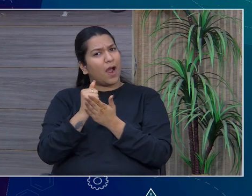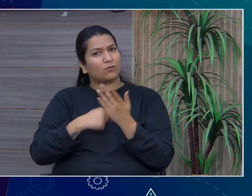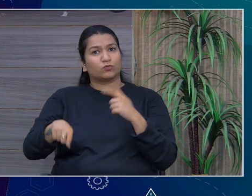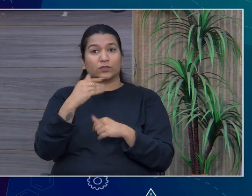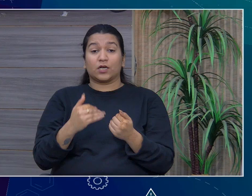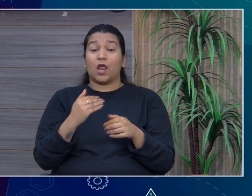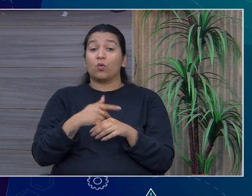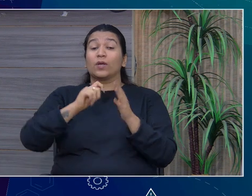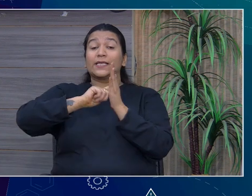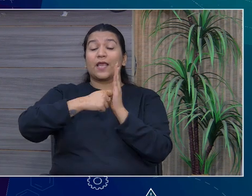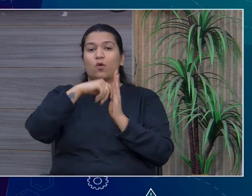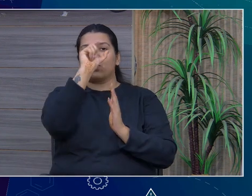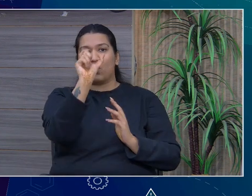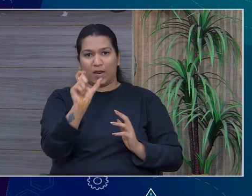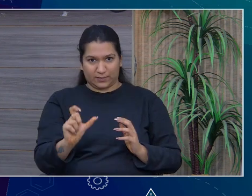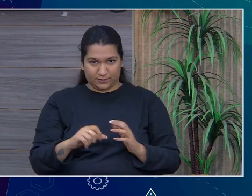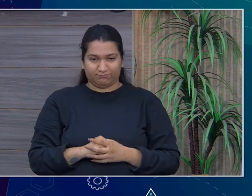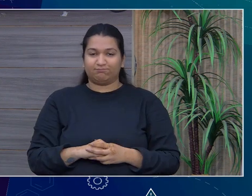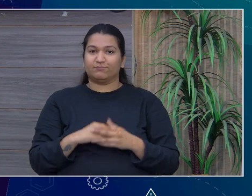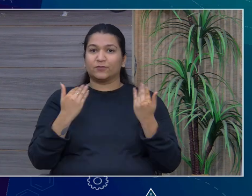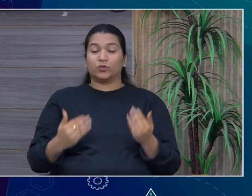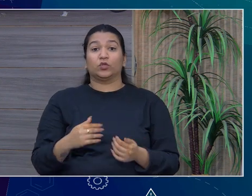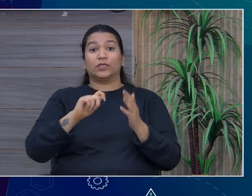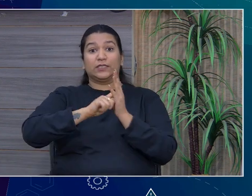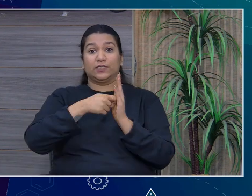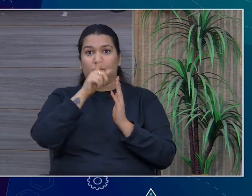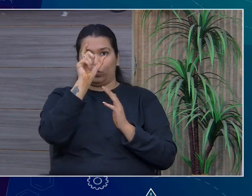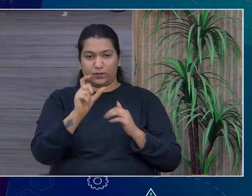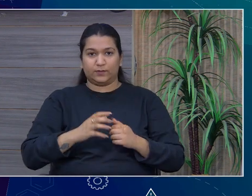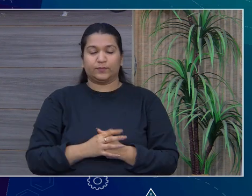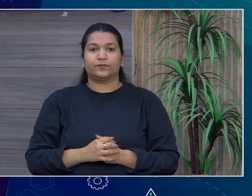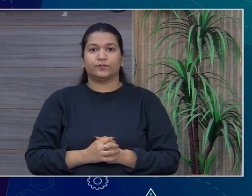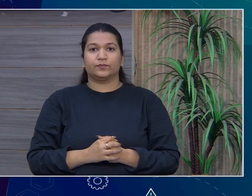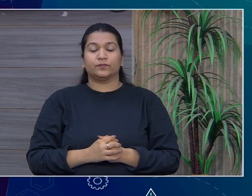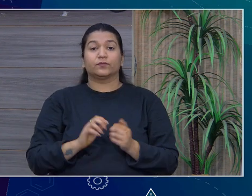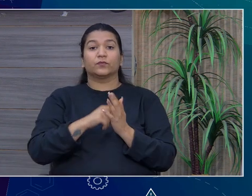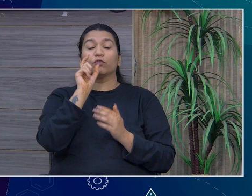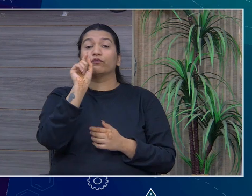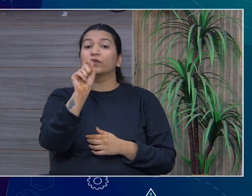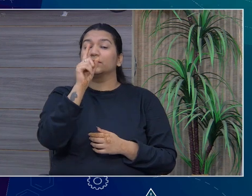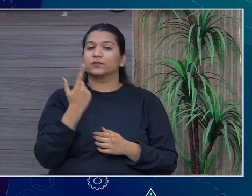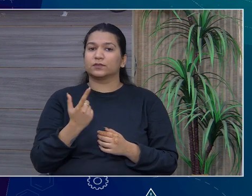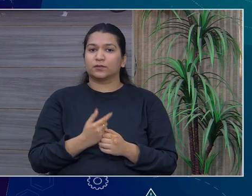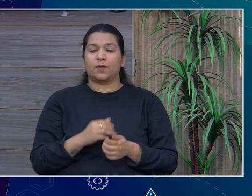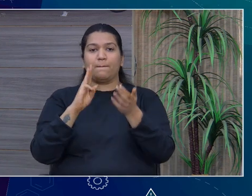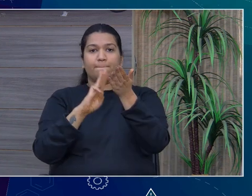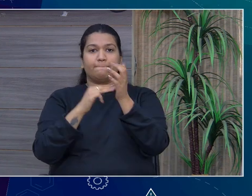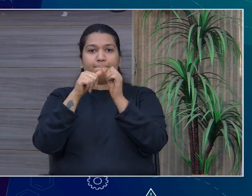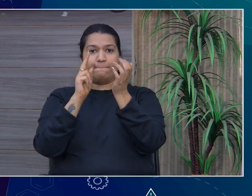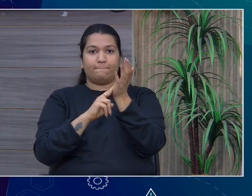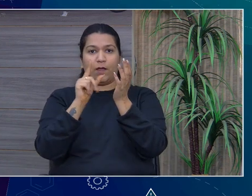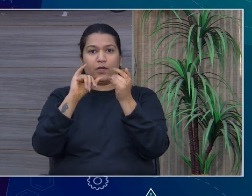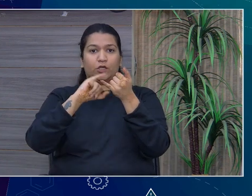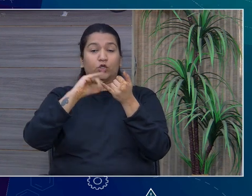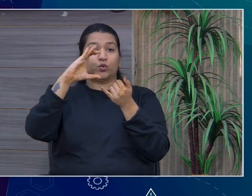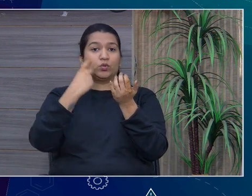है कीवर्ड्स को बताने का, हमेशा की तरह आज भी हम लेकर आए हैं आपके लिए 3 कीवर्ड्स। तो सबसे पहला जो कीवर्ड है वो है मैन्युस्क्रिप्ट पेंटिंग, सभी लोग